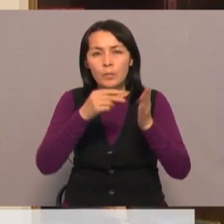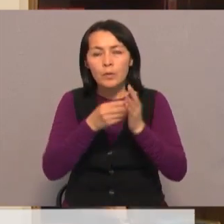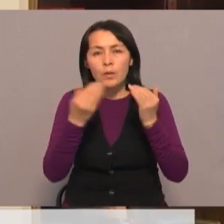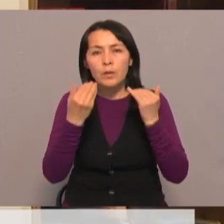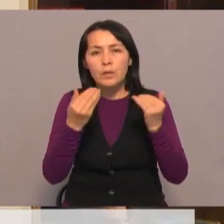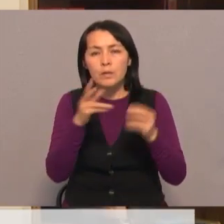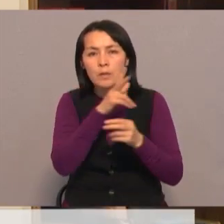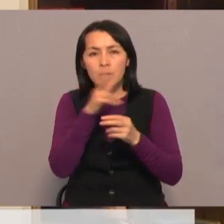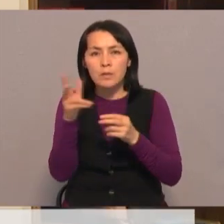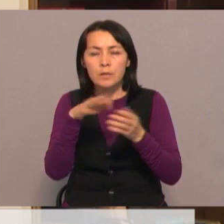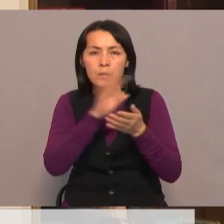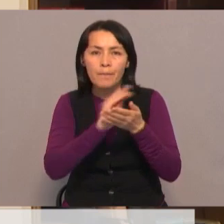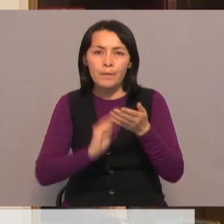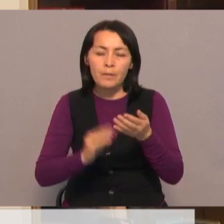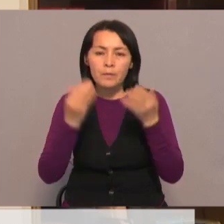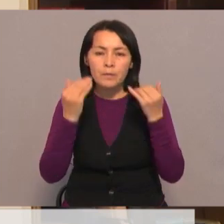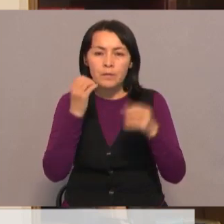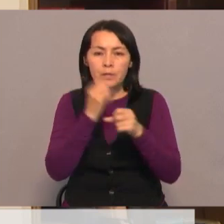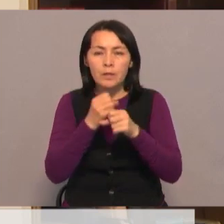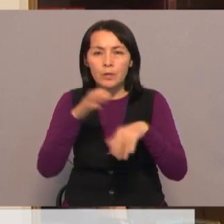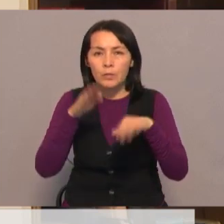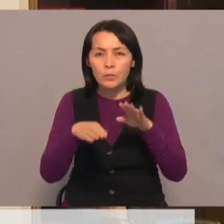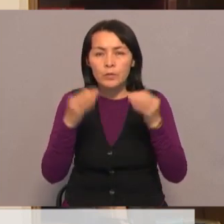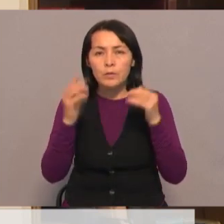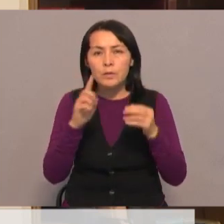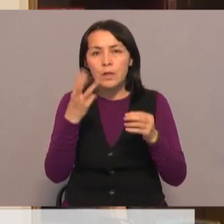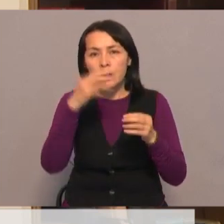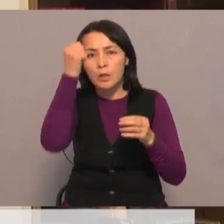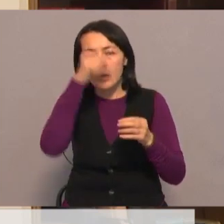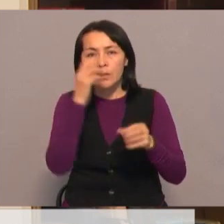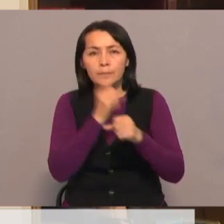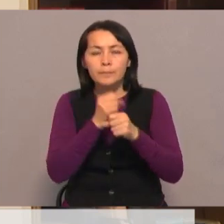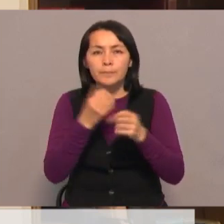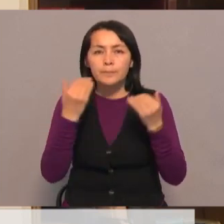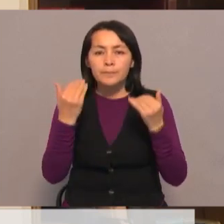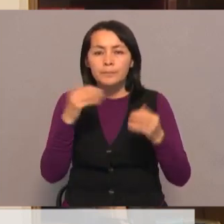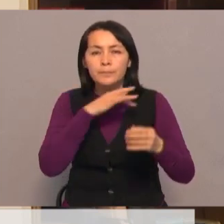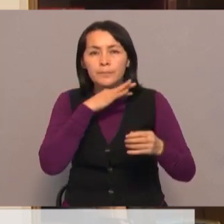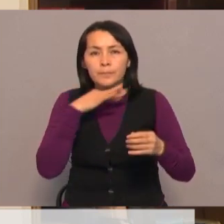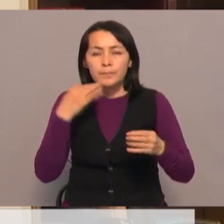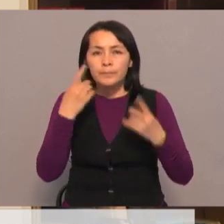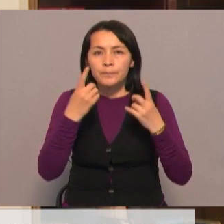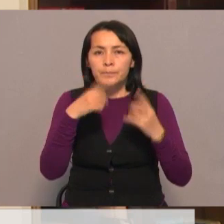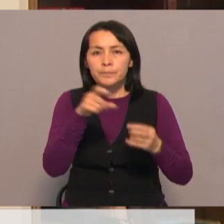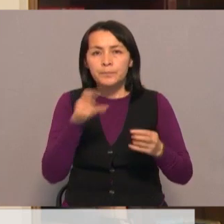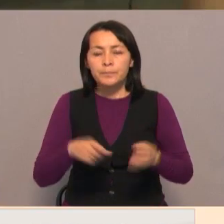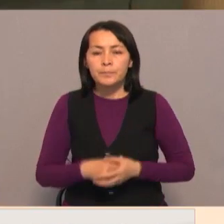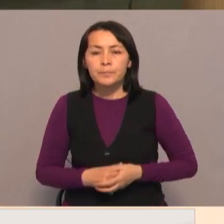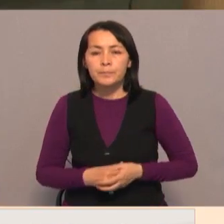загрузкой контента, написанием текста, делаю визуал. За 3 года успел поработать даже со многими знаменитостями.